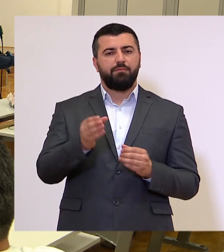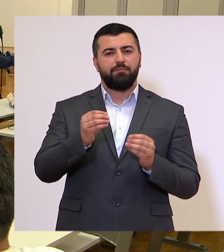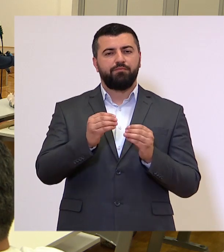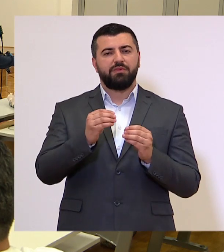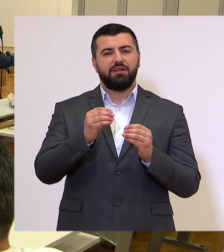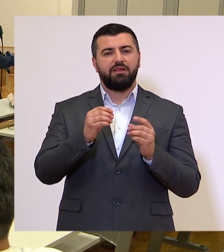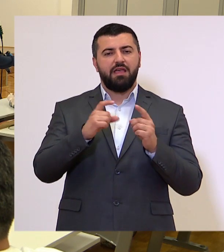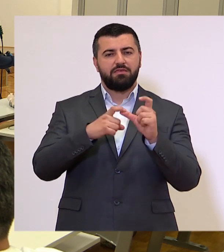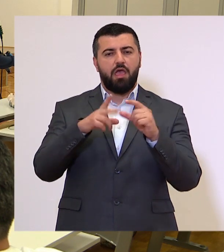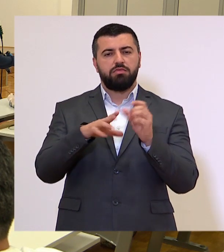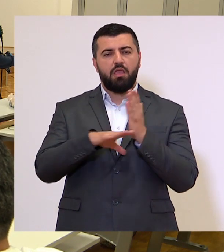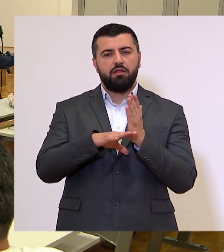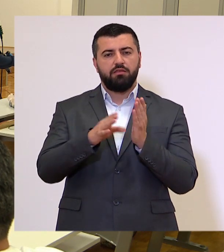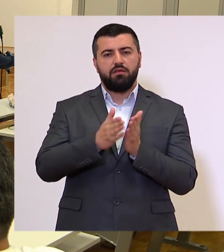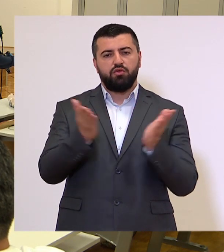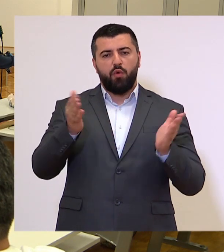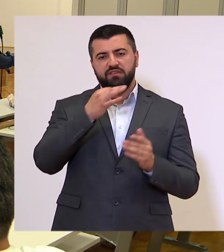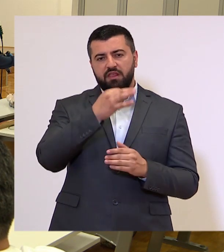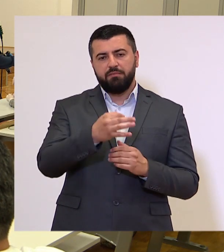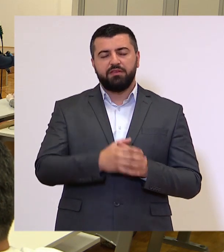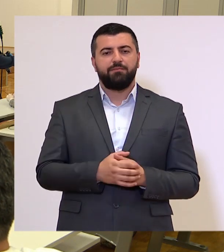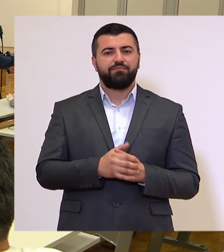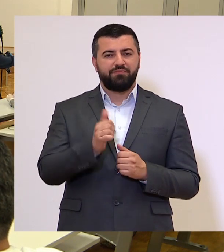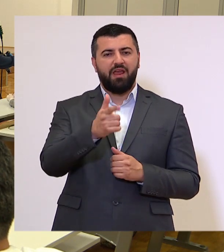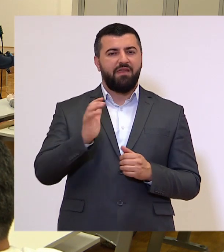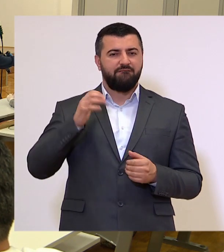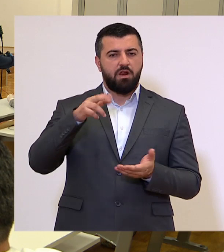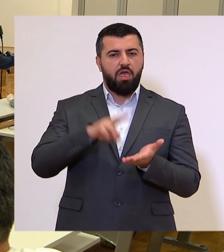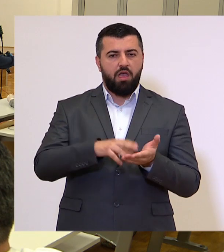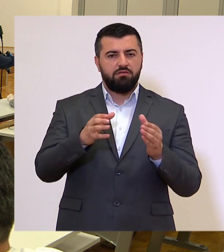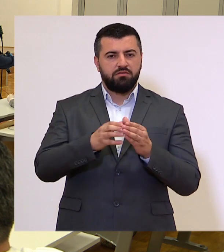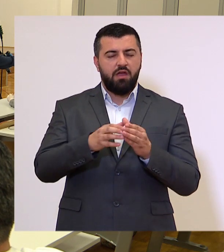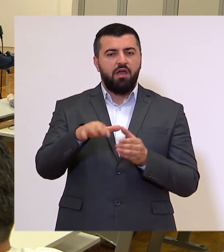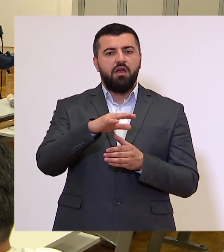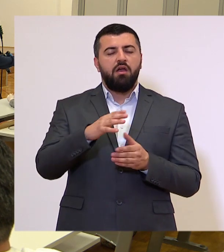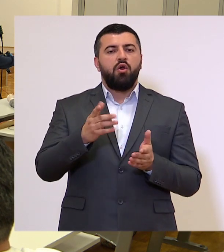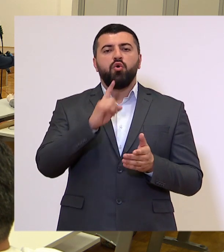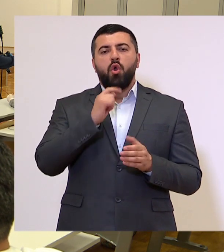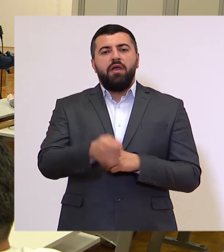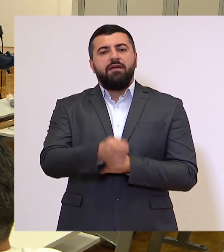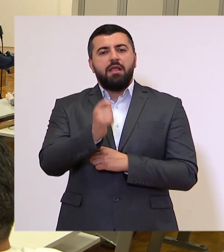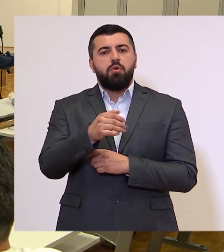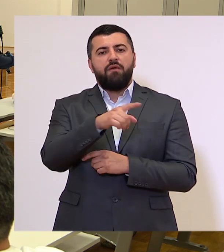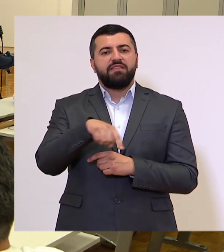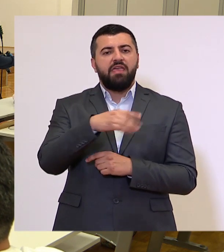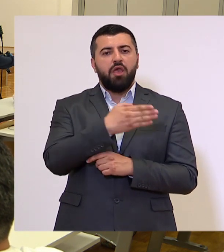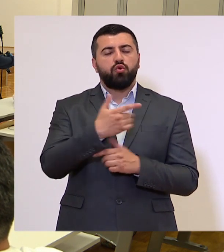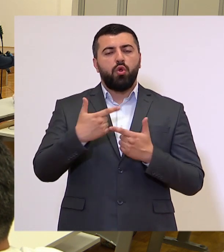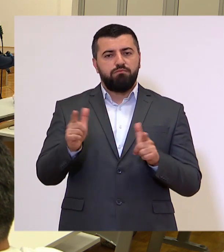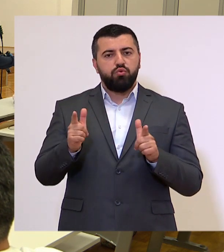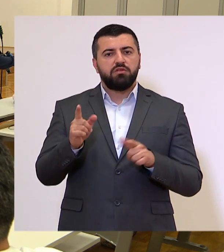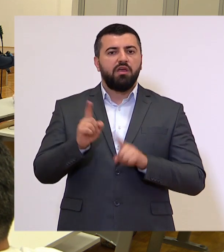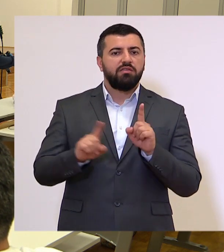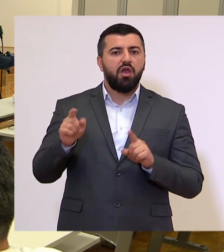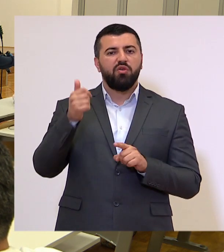Bojanić, portal Standard. Da li nacionalno koordinacijono tijelo razmatra opciju da privrednim ribolovcima na Skadarskom jezeru dozvoli ribolov,